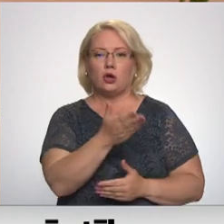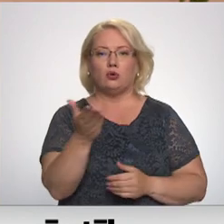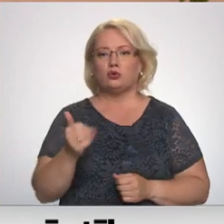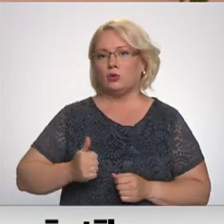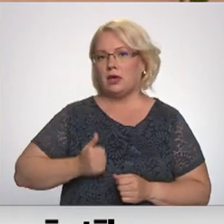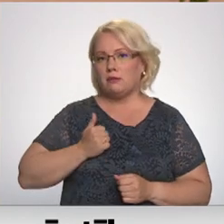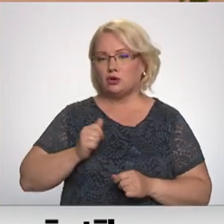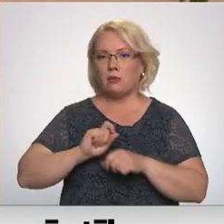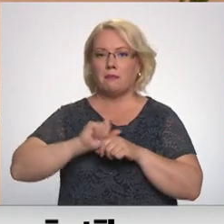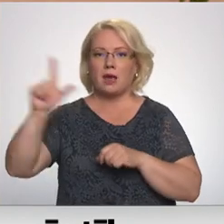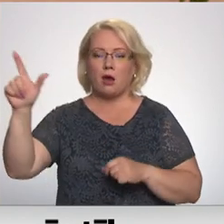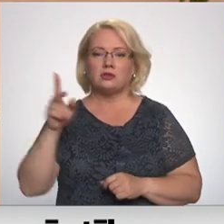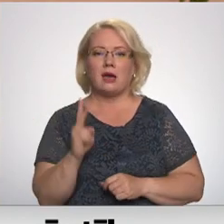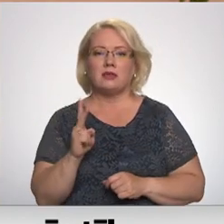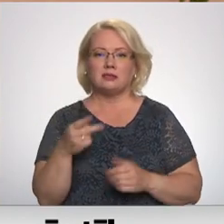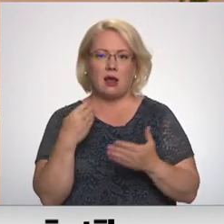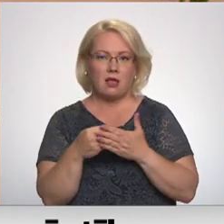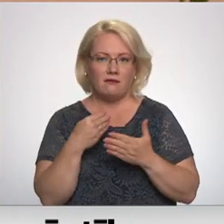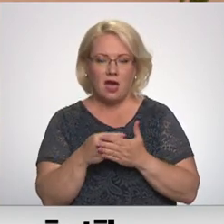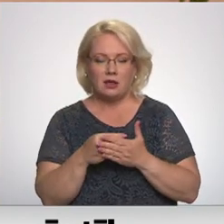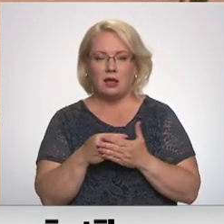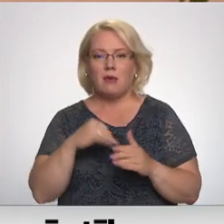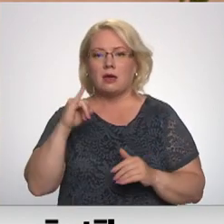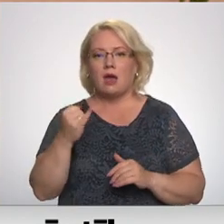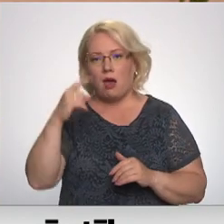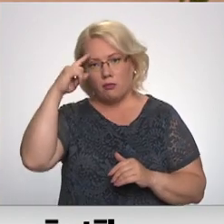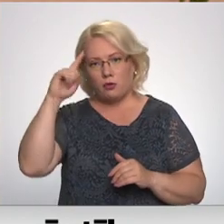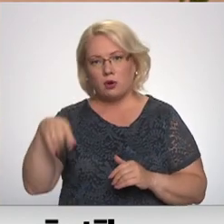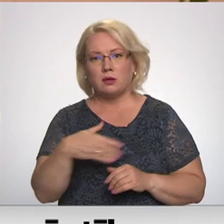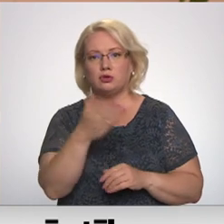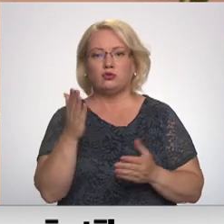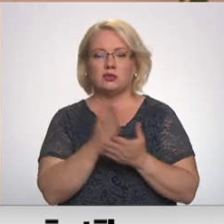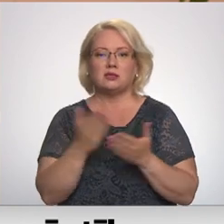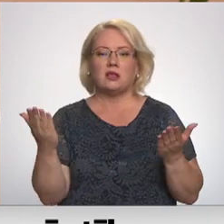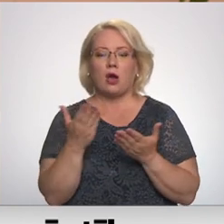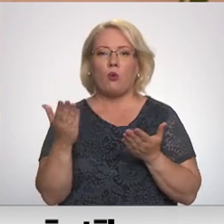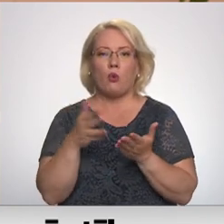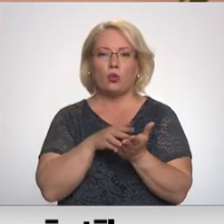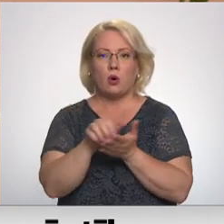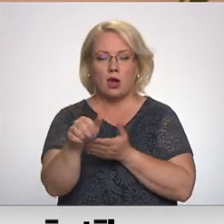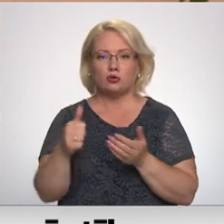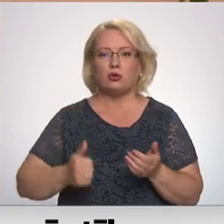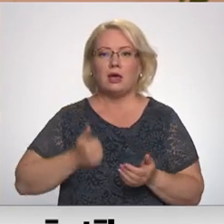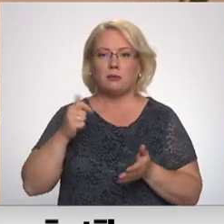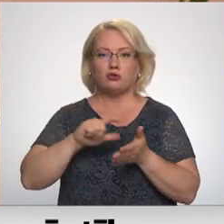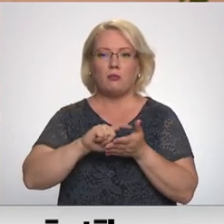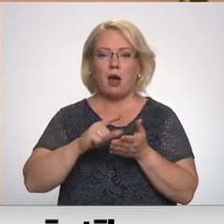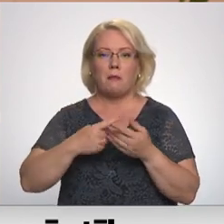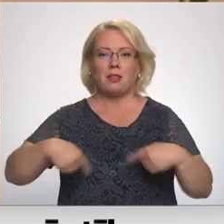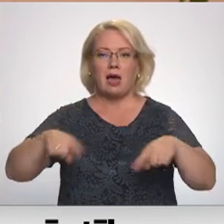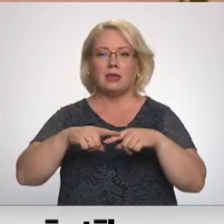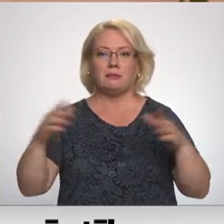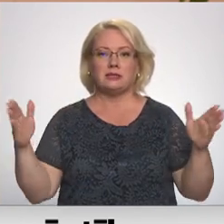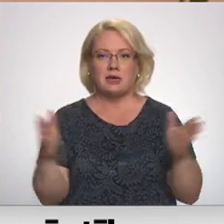īpašumam pieaugs kadastrālā vērtība. Ja, protams, jūs esat kaut ko nojaukušies un jūsu īpašuma platība ir